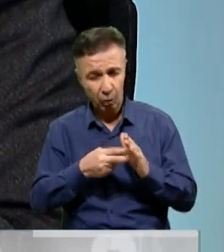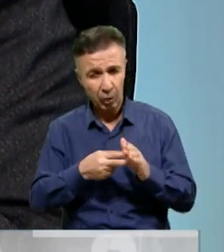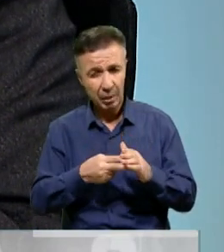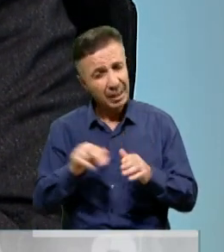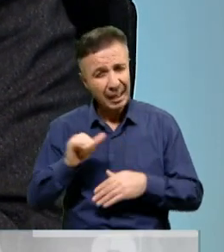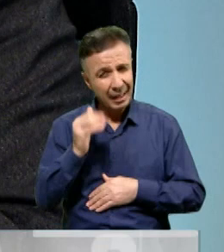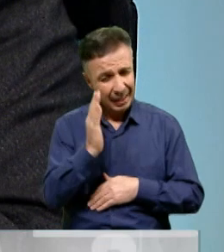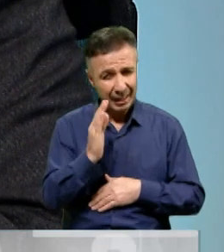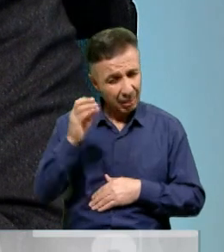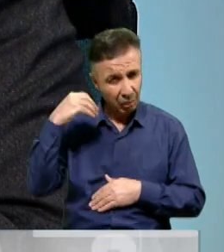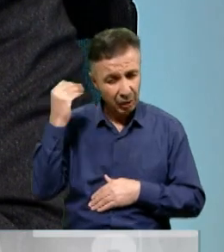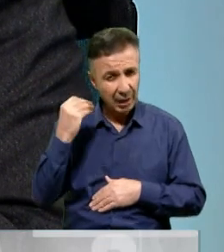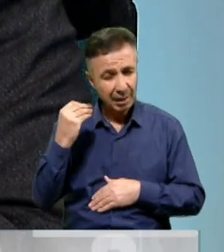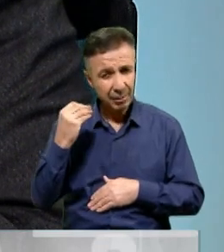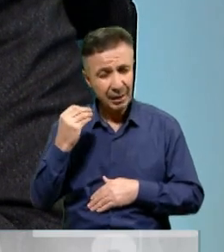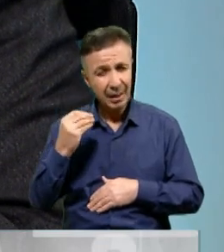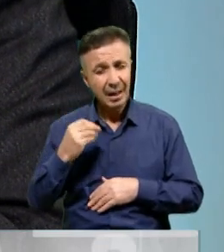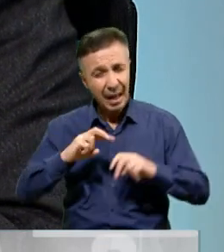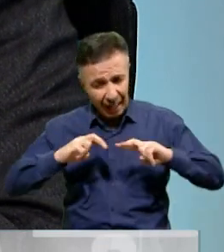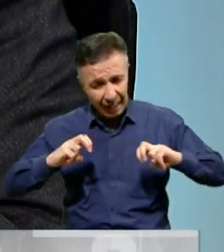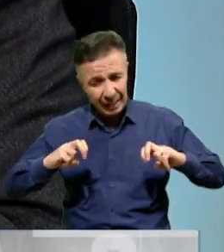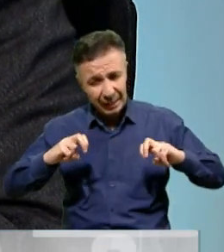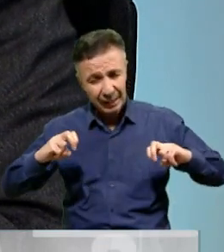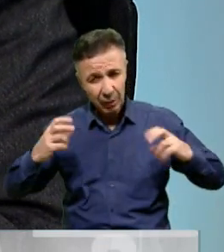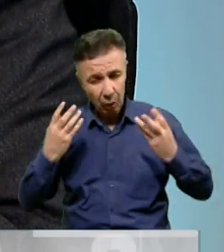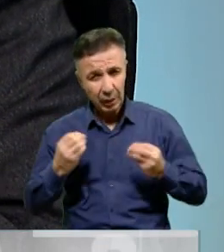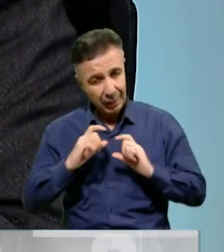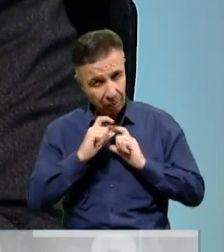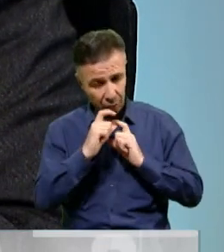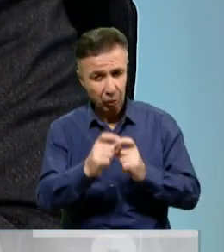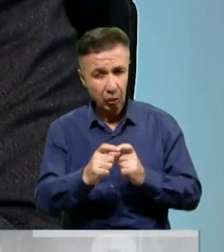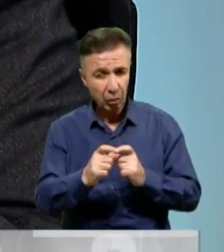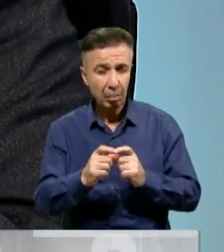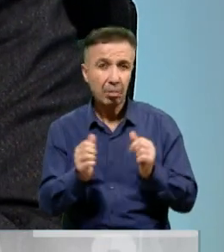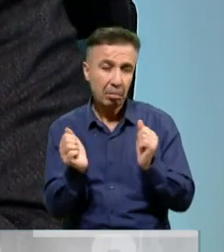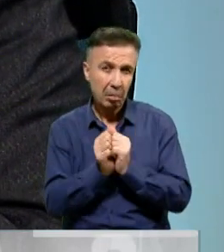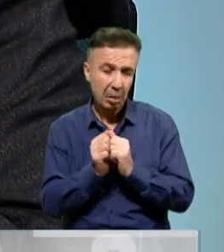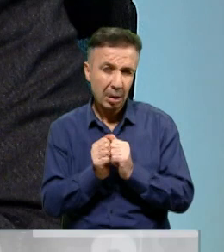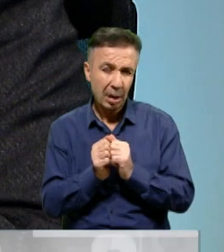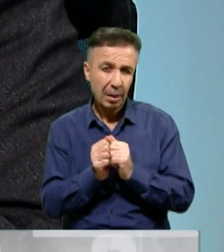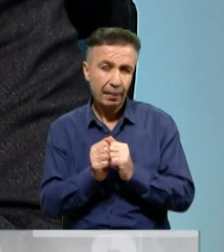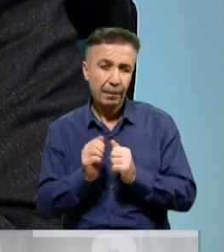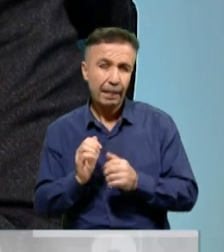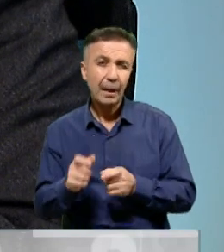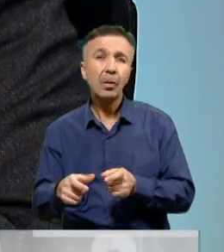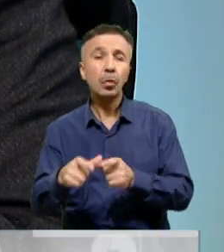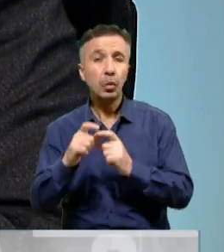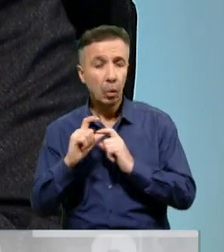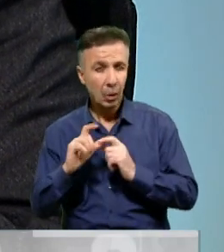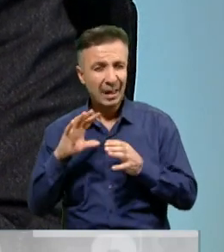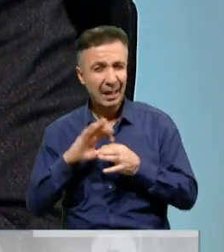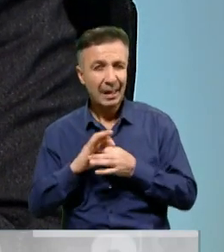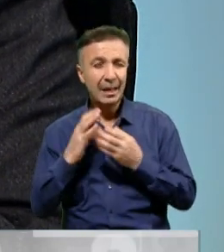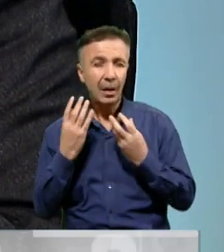var. Onlara meseleyi arz etsinler. Karşı tarafla birlikte, yani hani soruyla ilgili